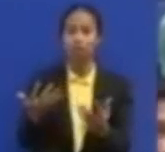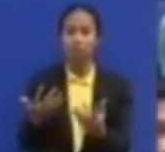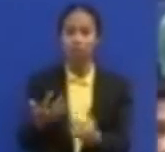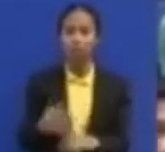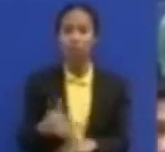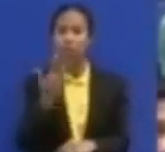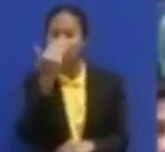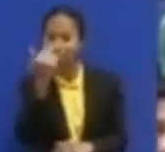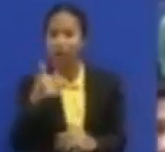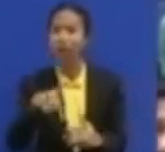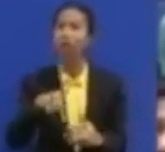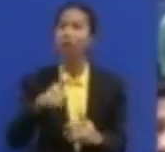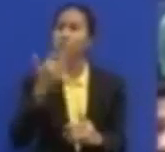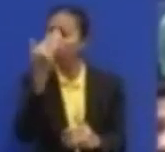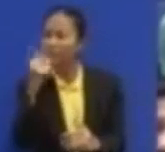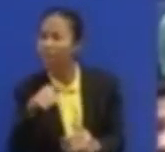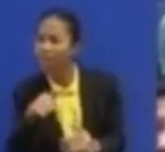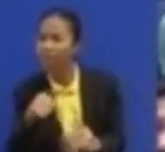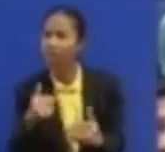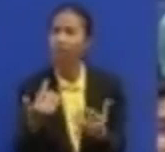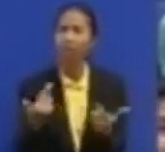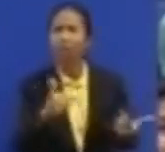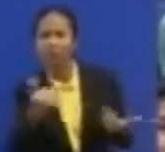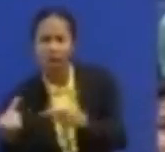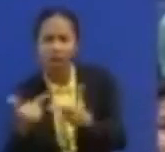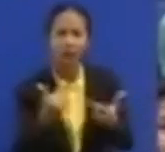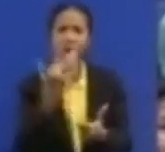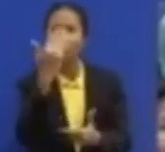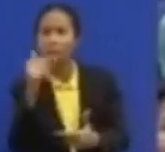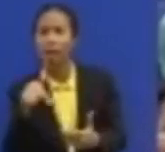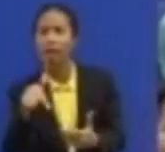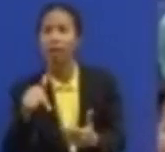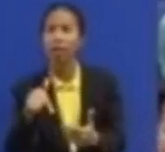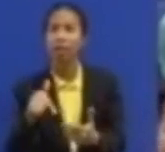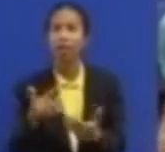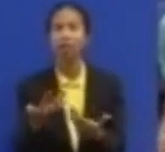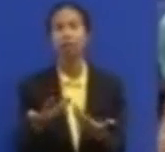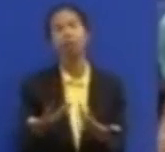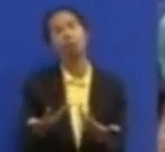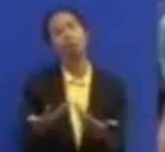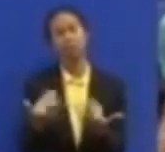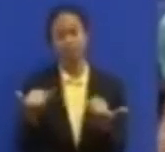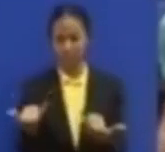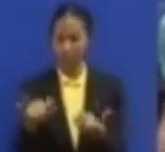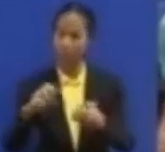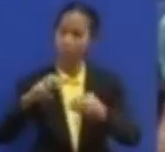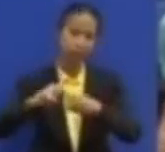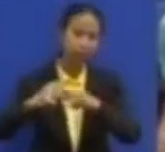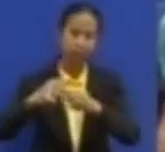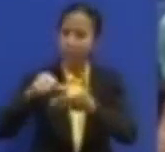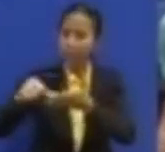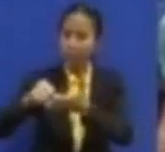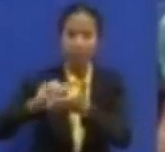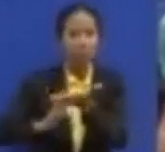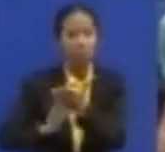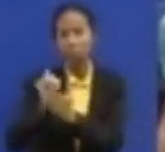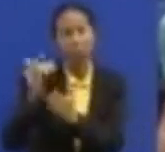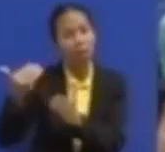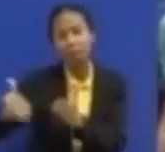ไมสภามันยังเป็นแบบนี้แก้เรื่องนี้ดำเนินการไปไม่ได้ฉะนั้นวัน